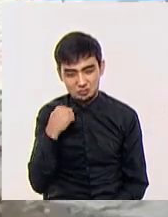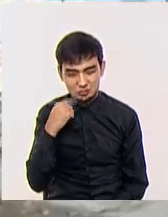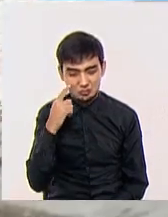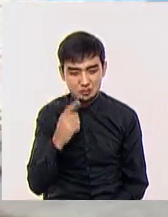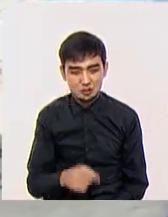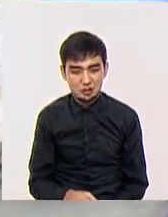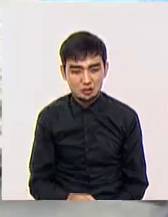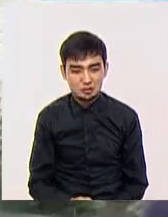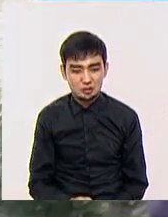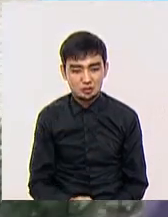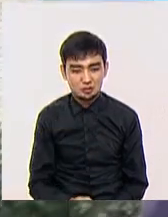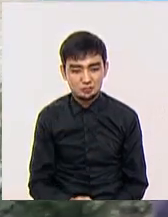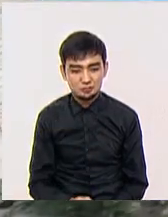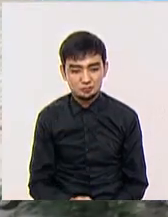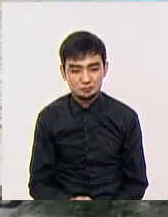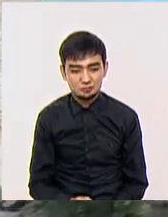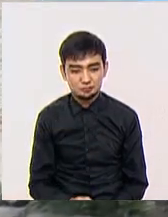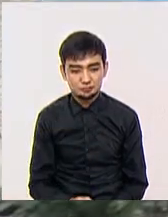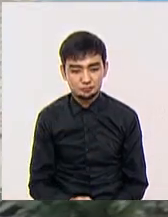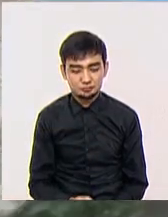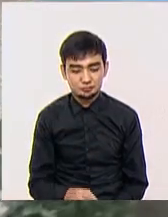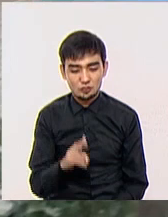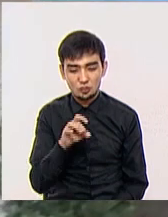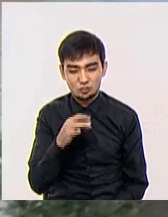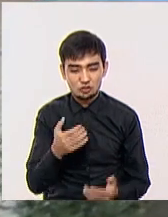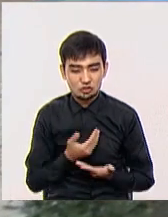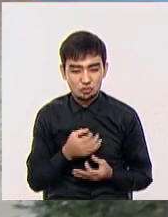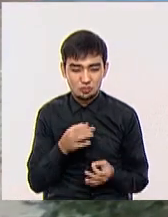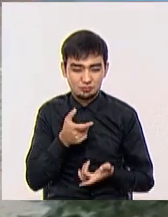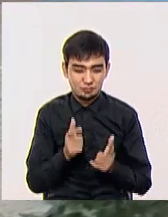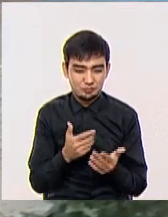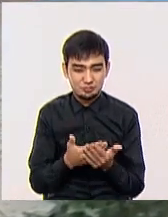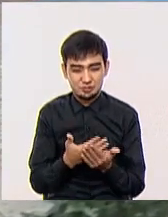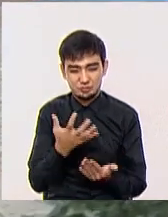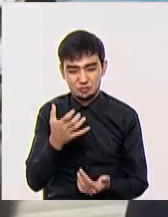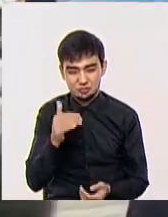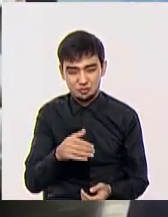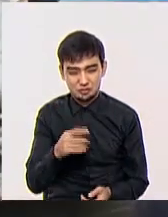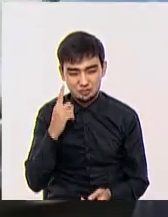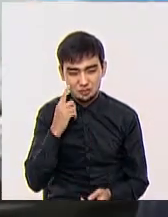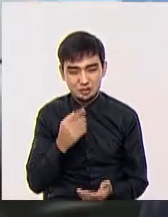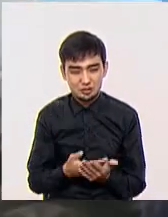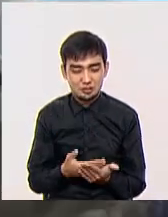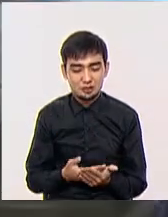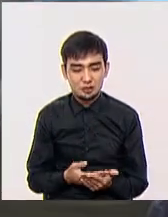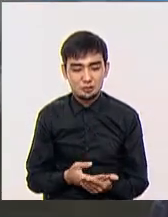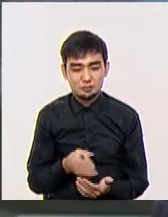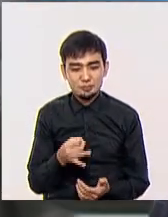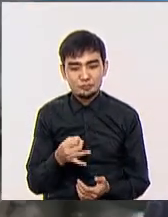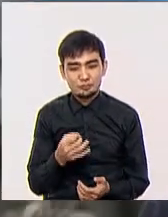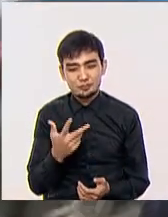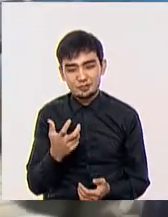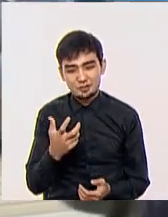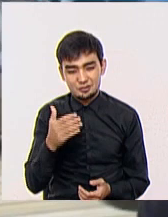с не нынешним курсом уровня жизни думаю реально не меньше пятисот тысяч ну минимум наверно тысяч